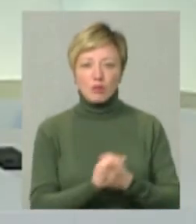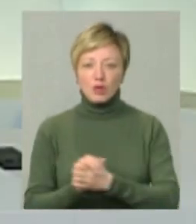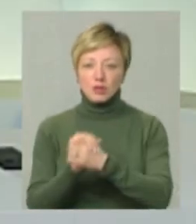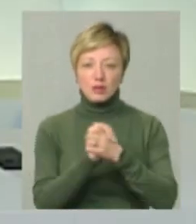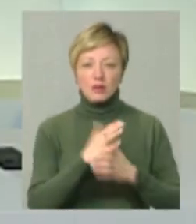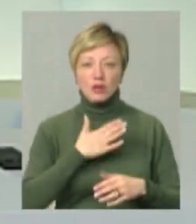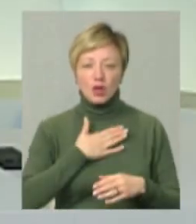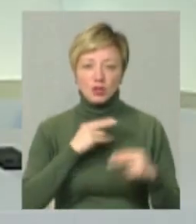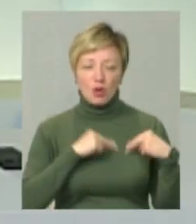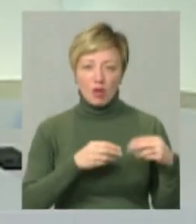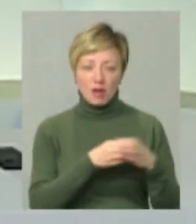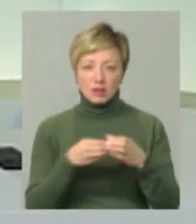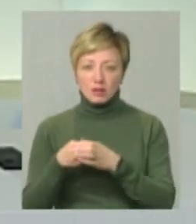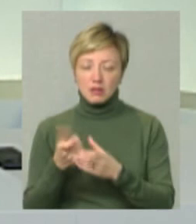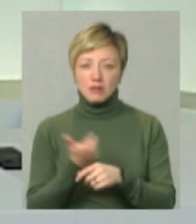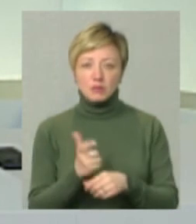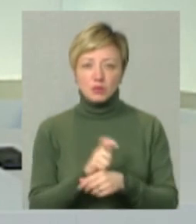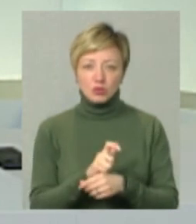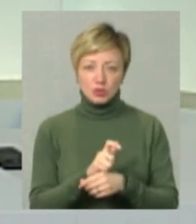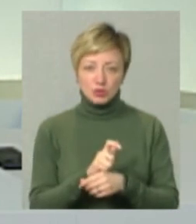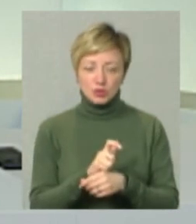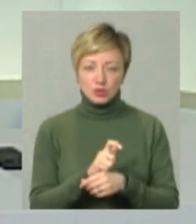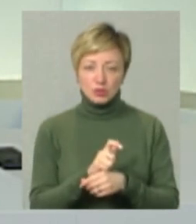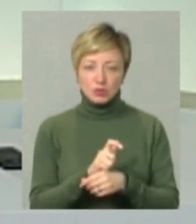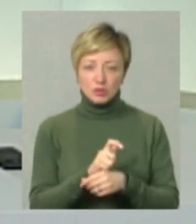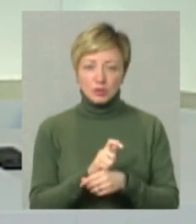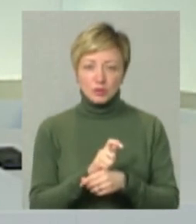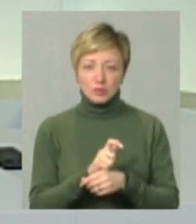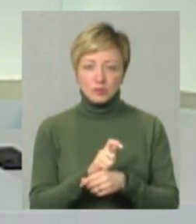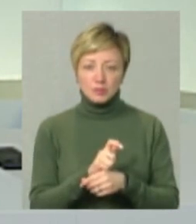наші колективи. Я думаю, більш